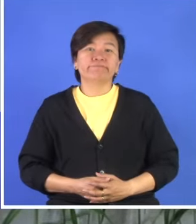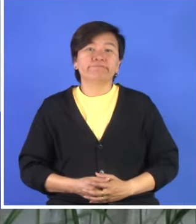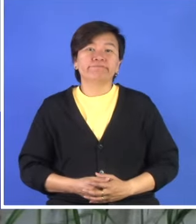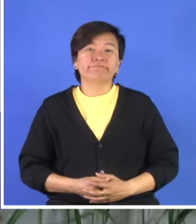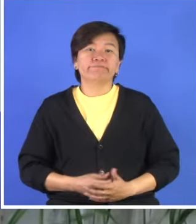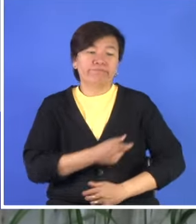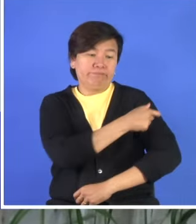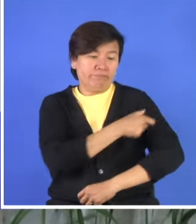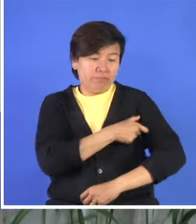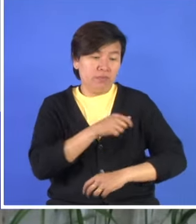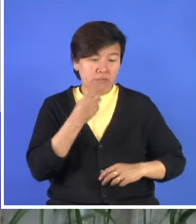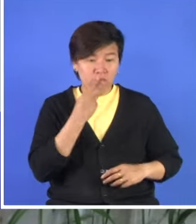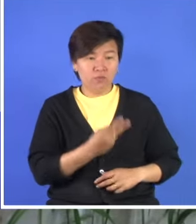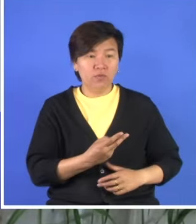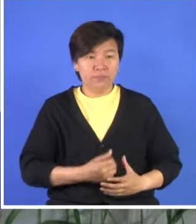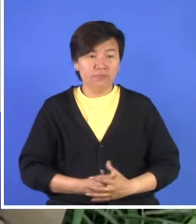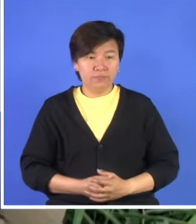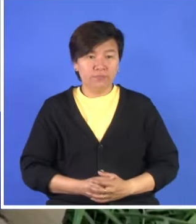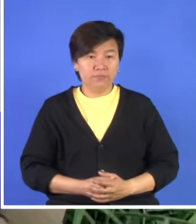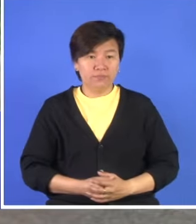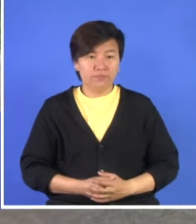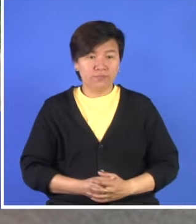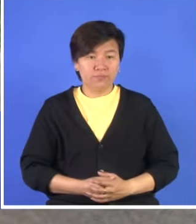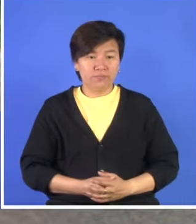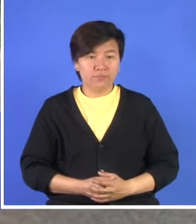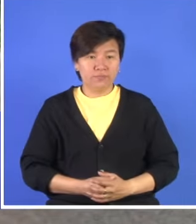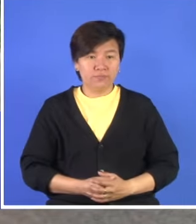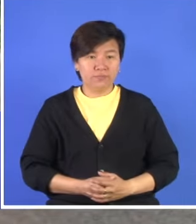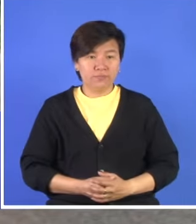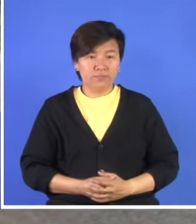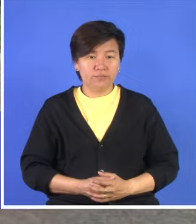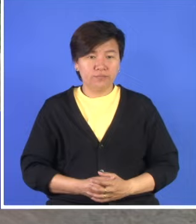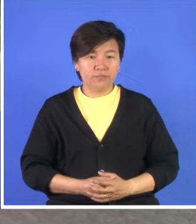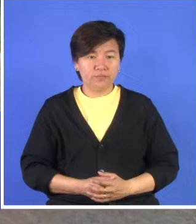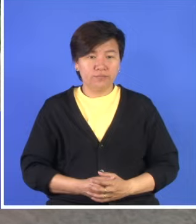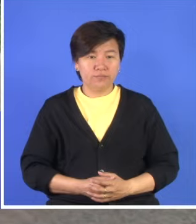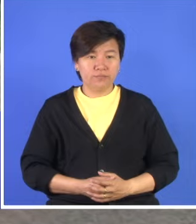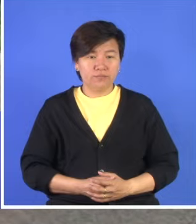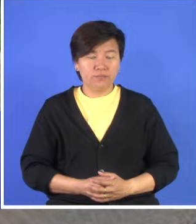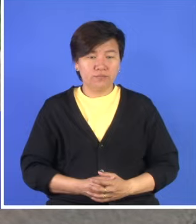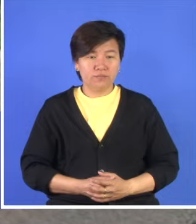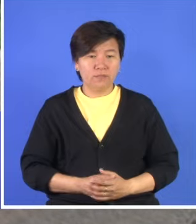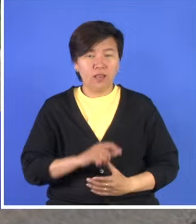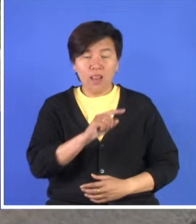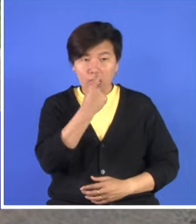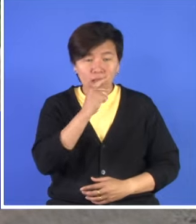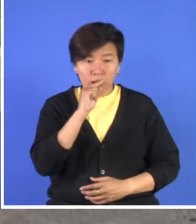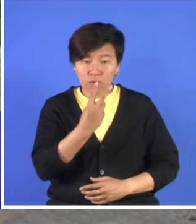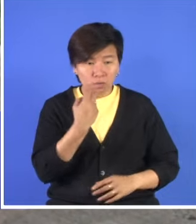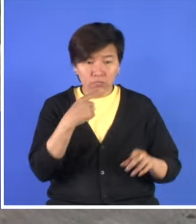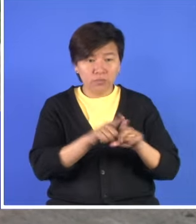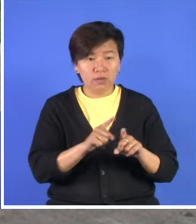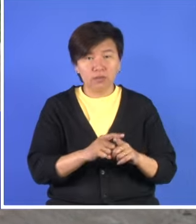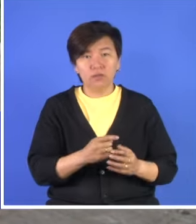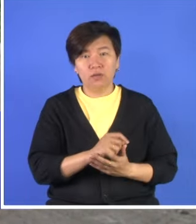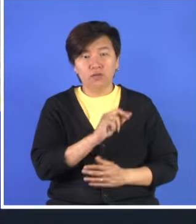ลักษณะการก่อเหตุเหมือนครั้งแรกเลยครั้งที่2เหมือนครั้งแรกเลยคงจะเป็นคนเดียวกันนั่นแหละมูลค่าความเสียหายอยู่ที่ 20,000 บาท